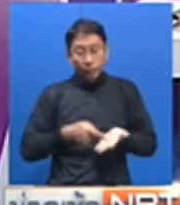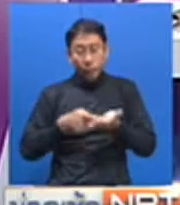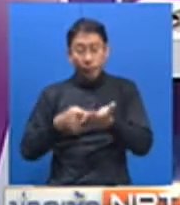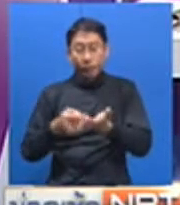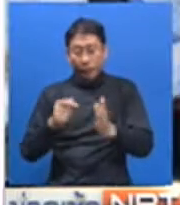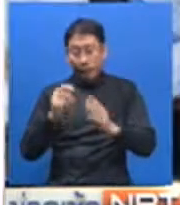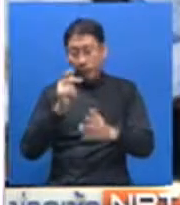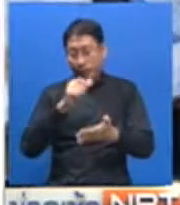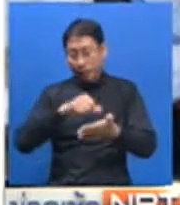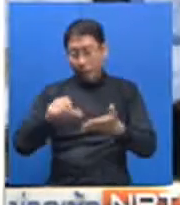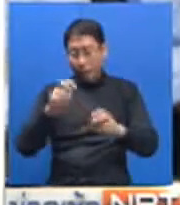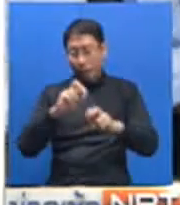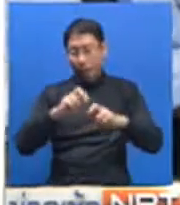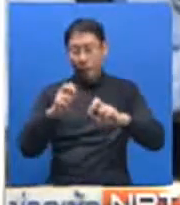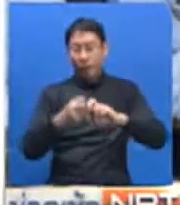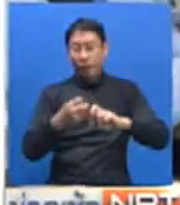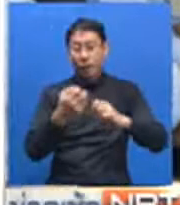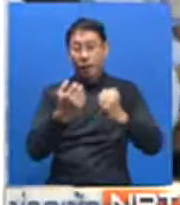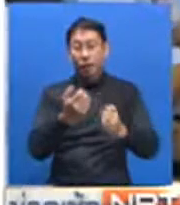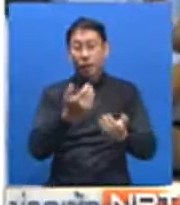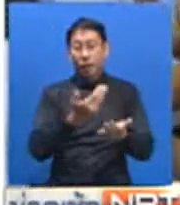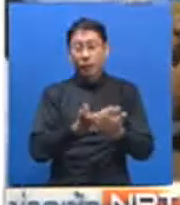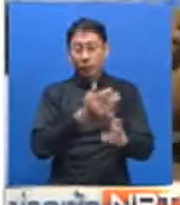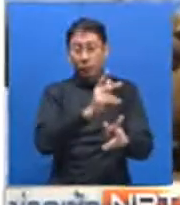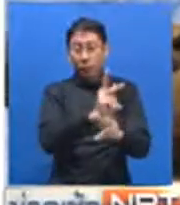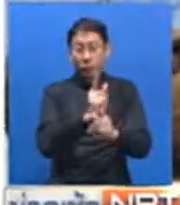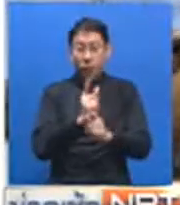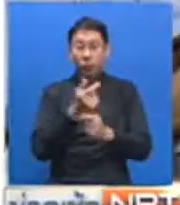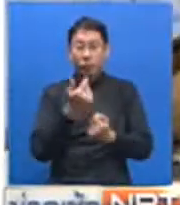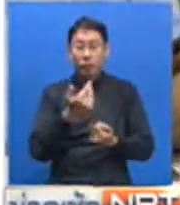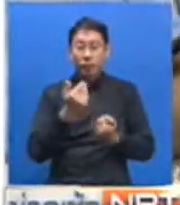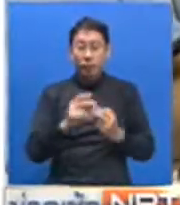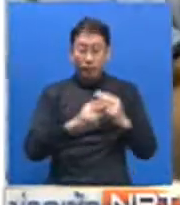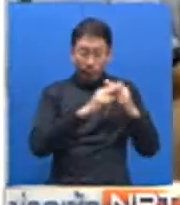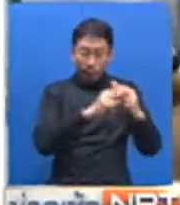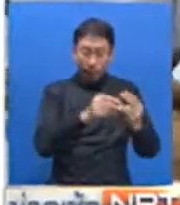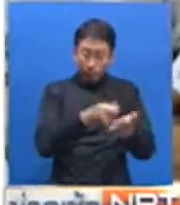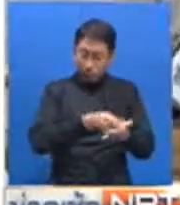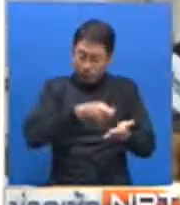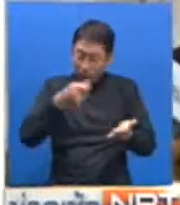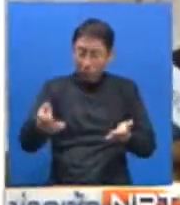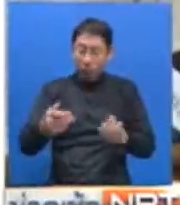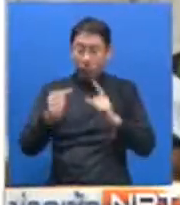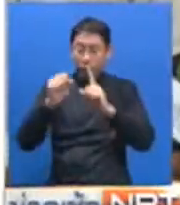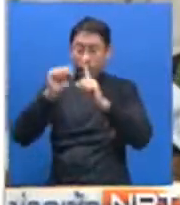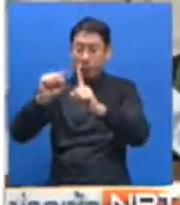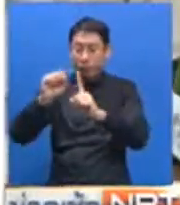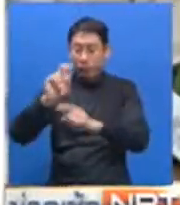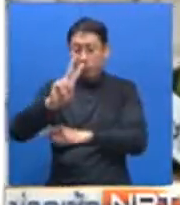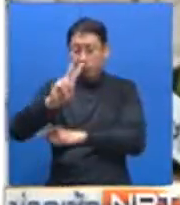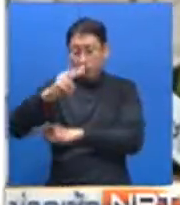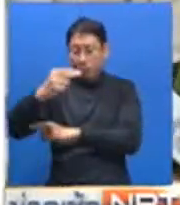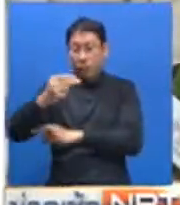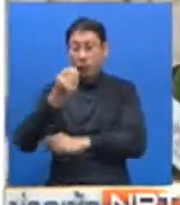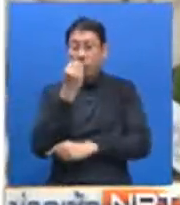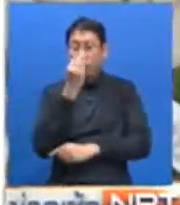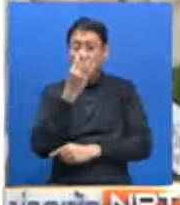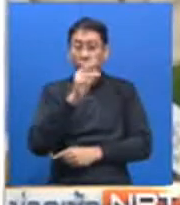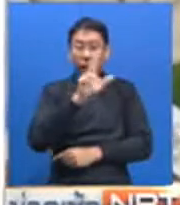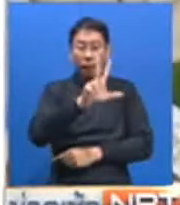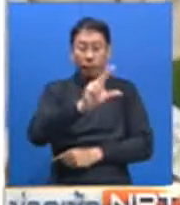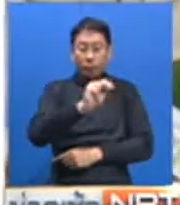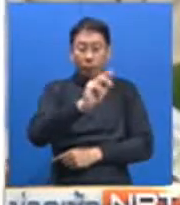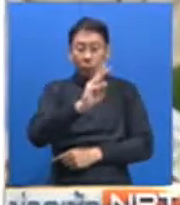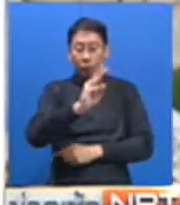หนี้นอกระบบโดยจัดตั้งนาโนไฟแนนซ์ให้เอกกะส่วนปล่อยกู้รายละไม่เกินหนึ่งแสนสองหมื่นบาทคิดอัตราดอกเบี้ยนะคะไม่เกินร้อยละ